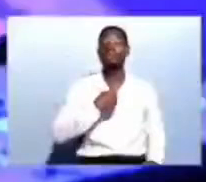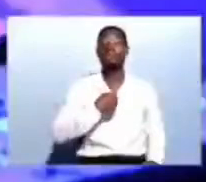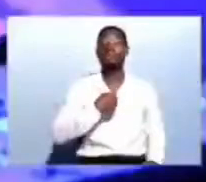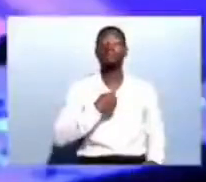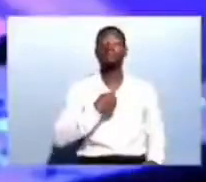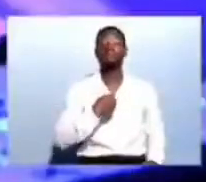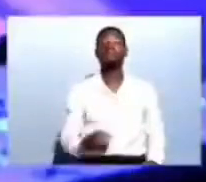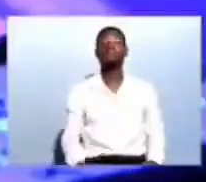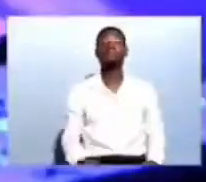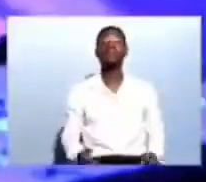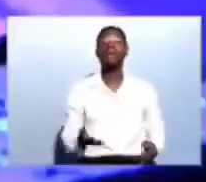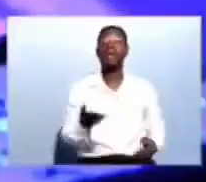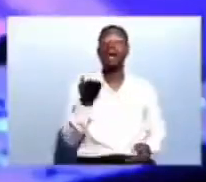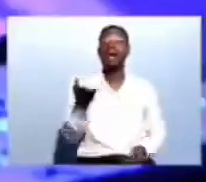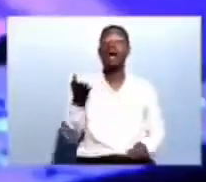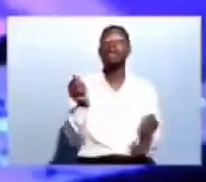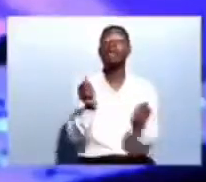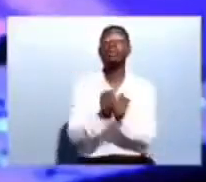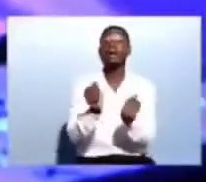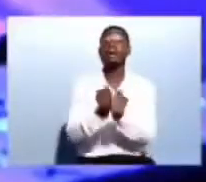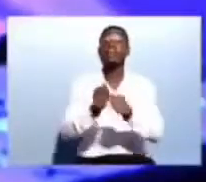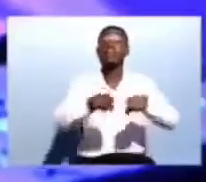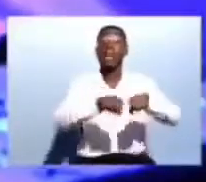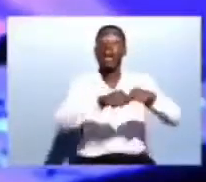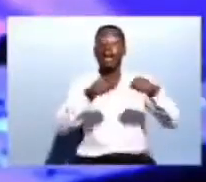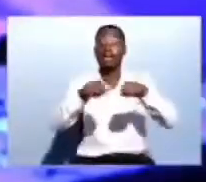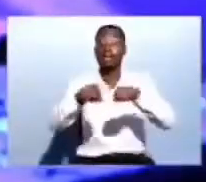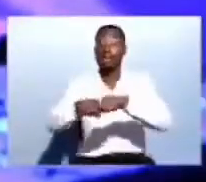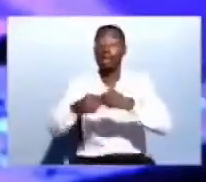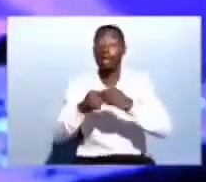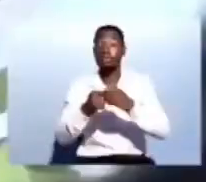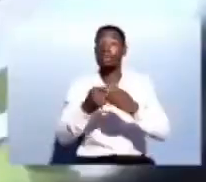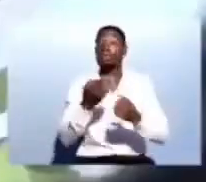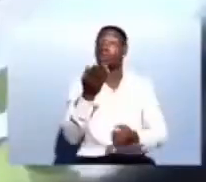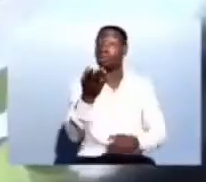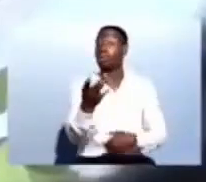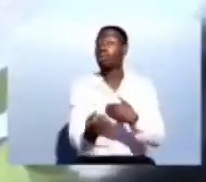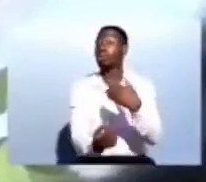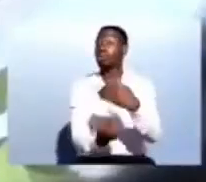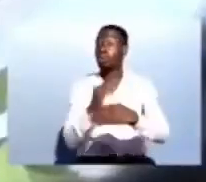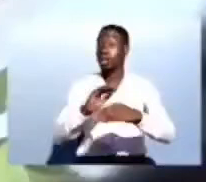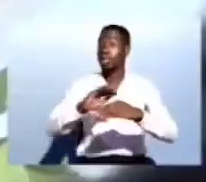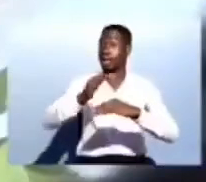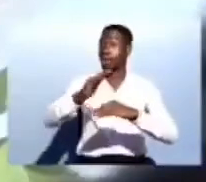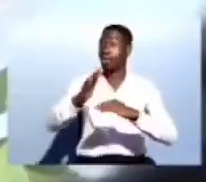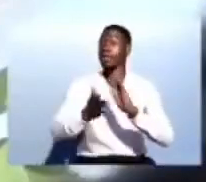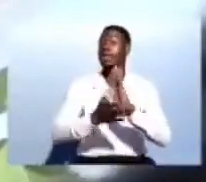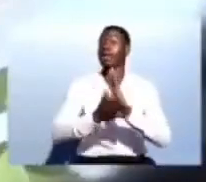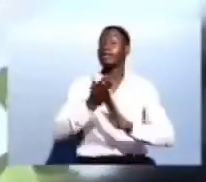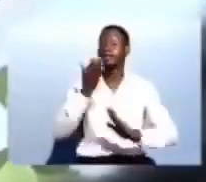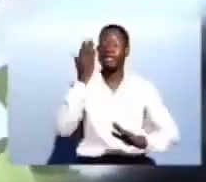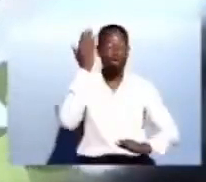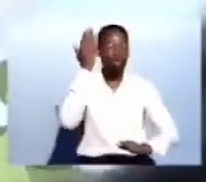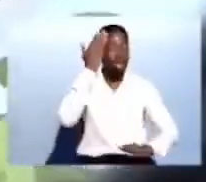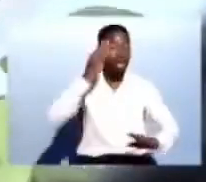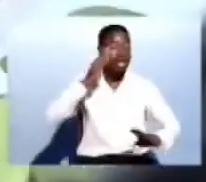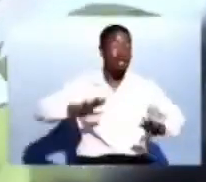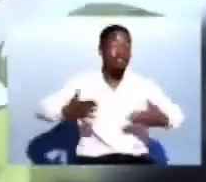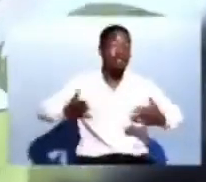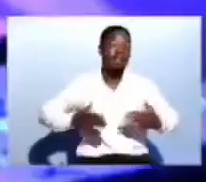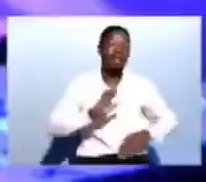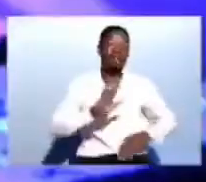anye. Hayo mambo yanatuharibu. Hebu toka jangwani, anza kujali furaha ya mwenzako